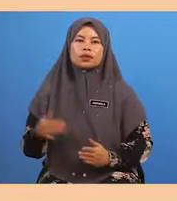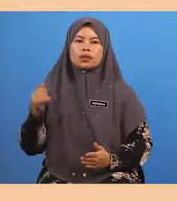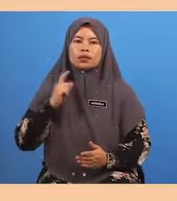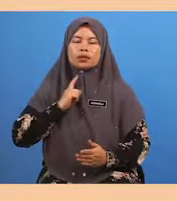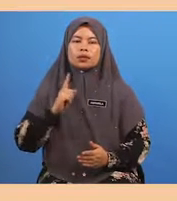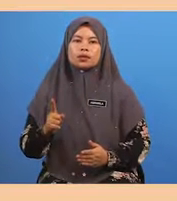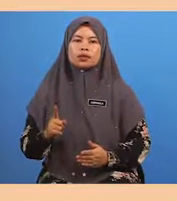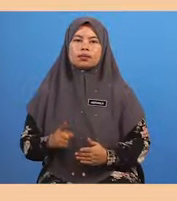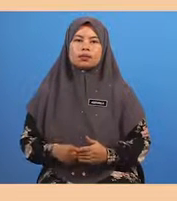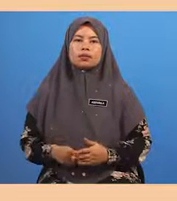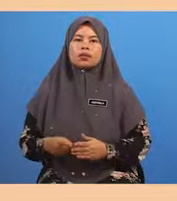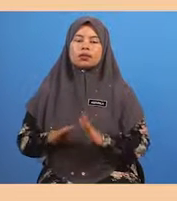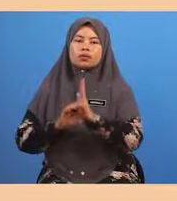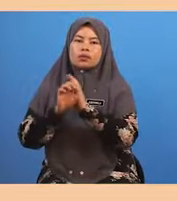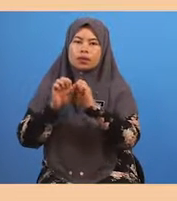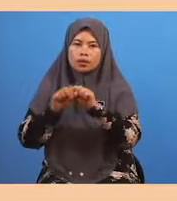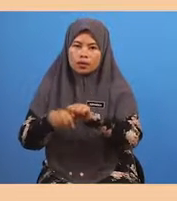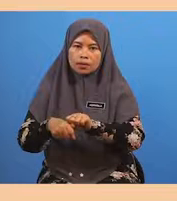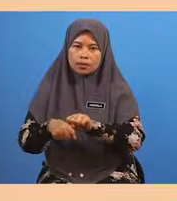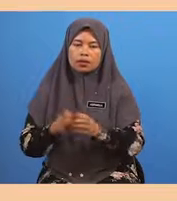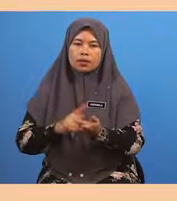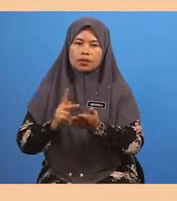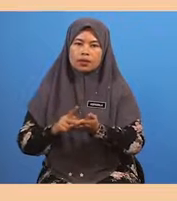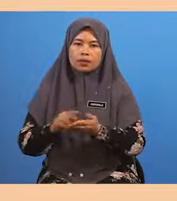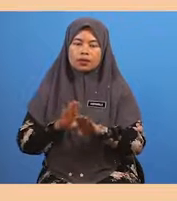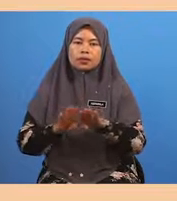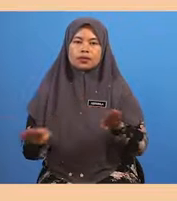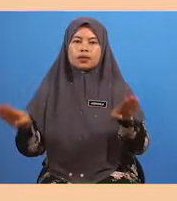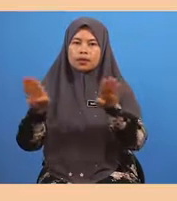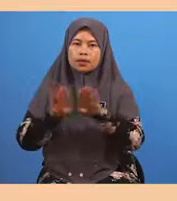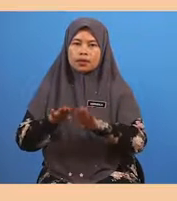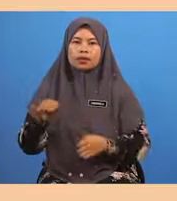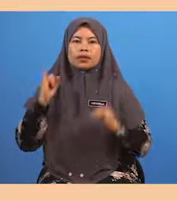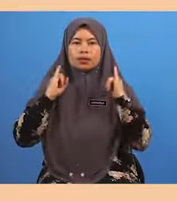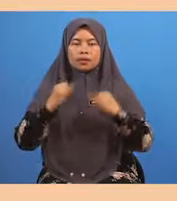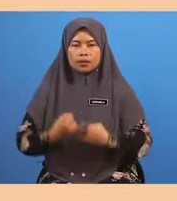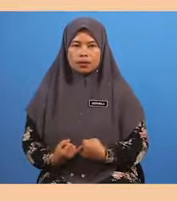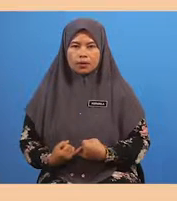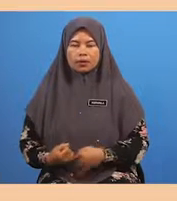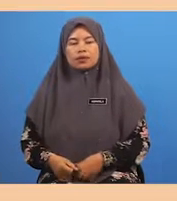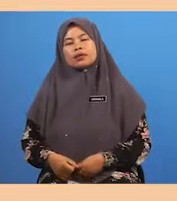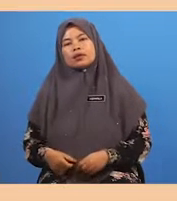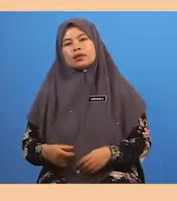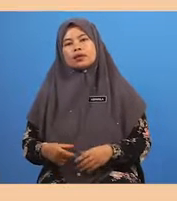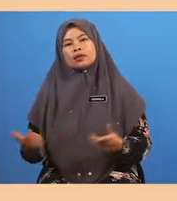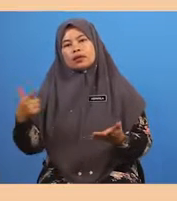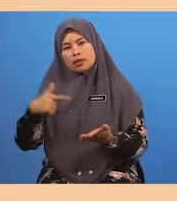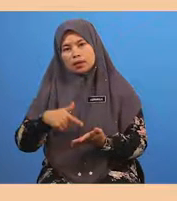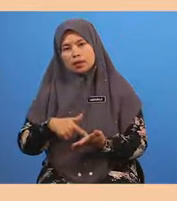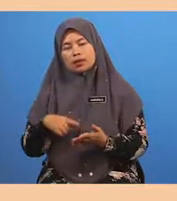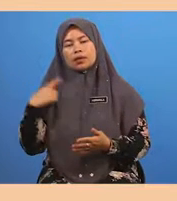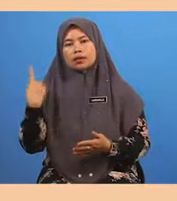ini dikira sebagai ibadah di sisi Allah Subhanahu wa Taala. Selain itu, kita